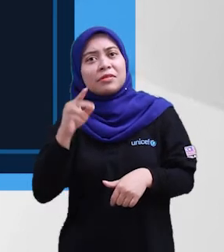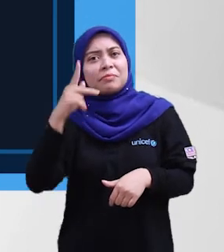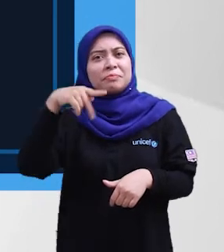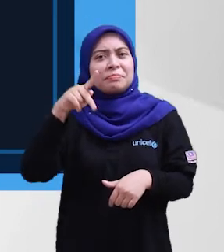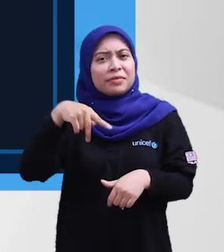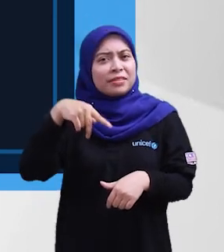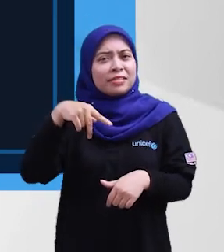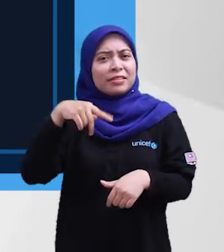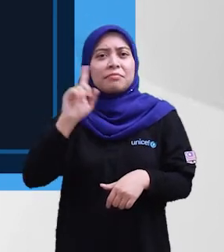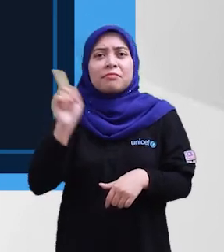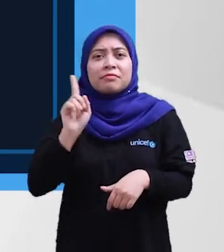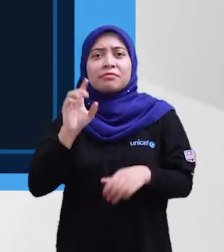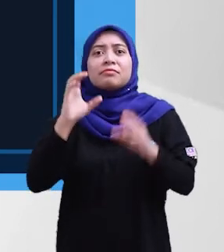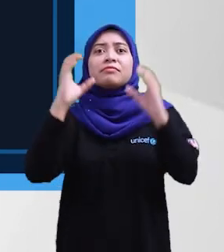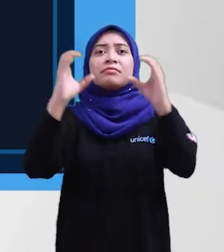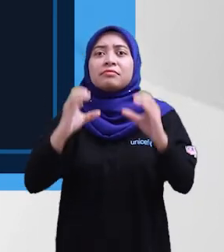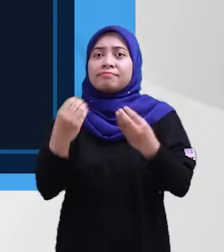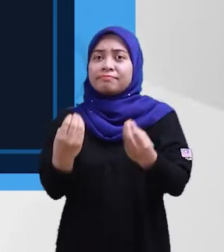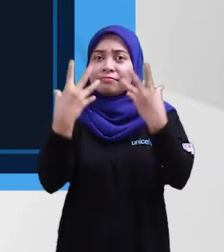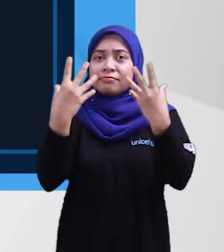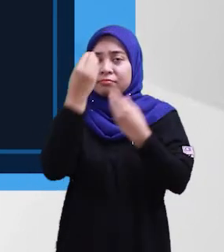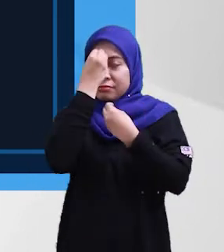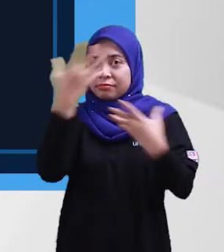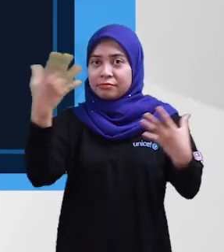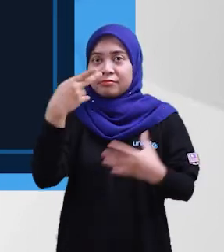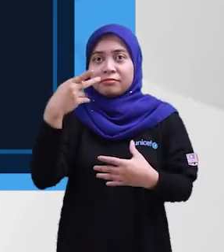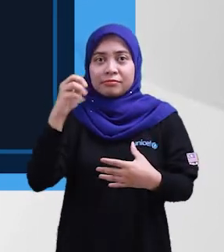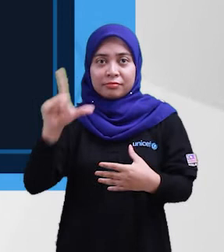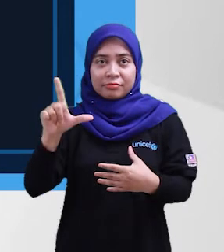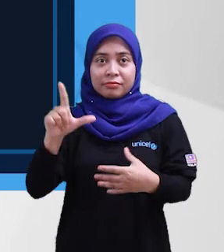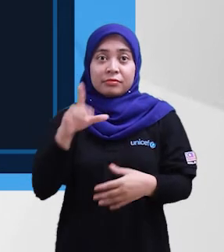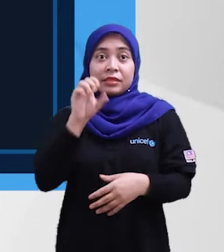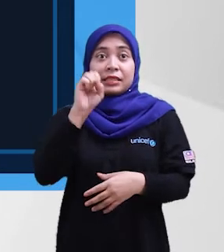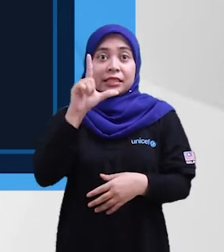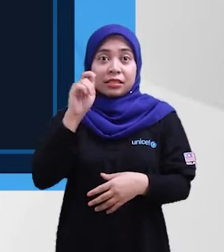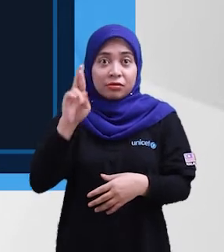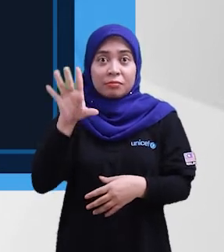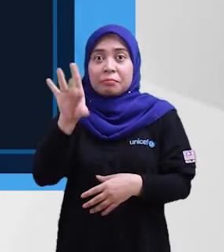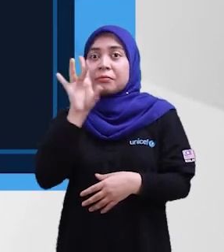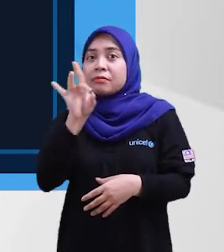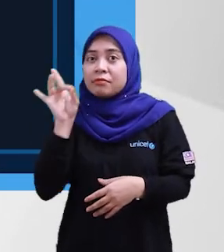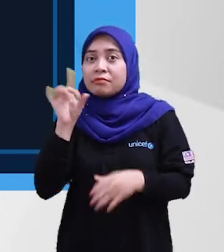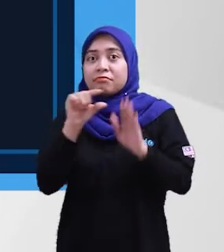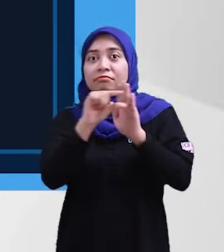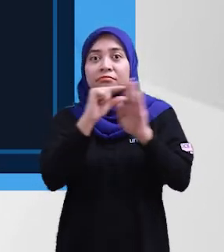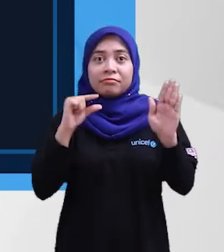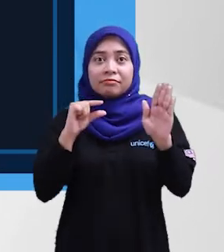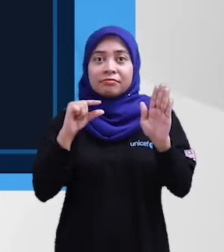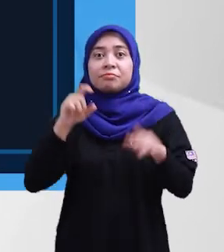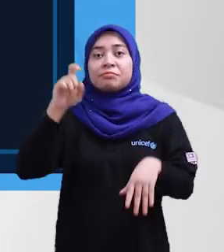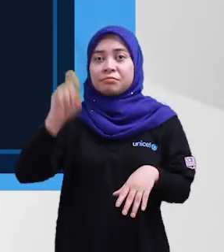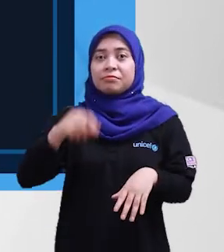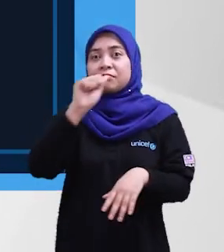atau properties di mana ia akan menentukan cara memaparkan maklumat HTML. Selector, pemilih, yang